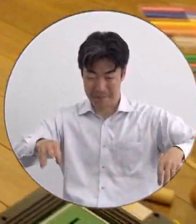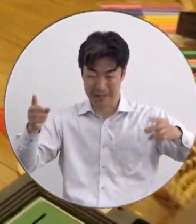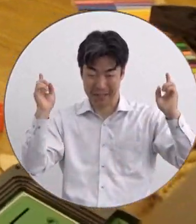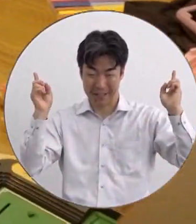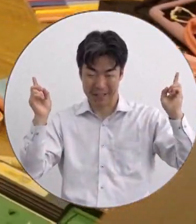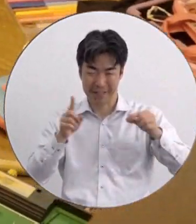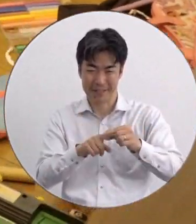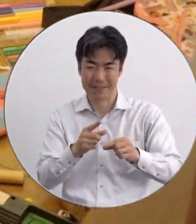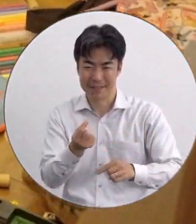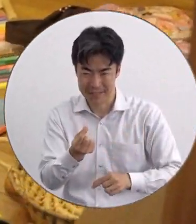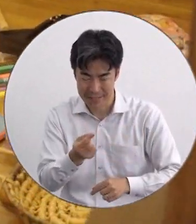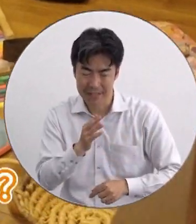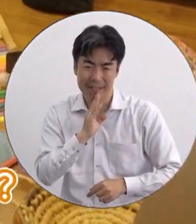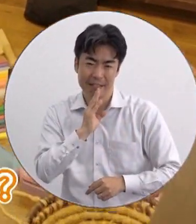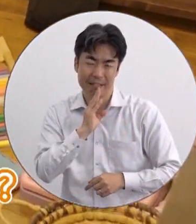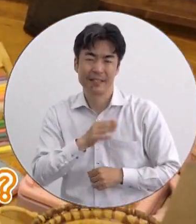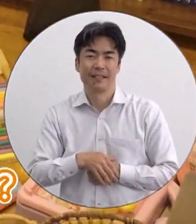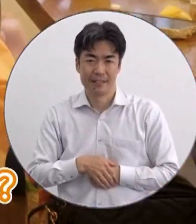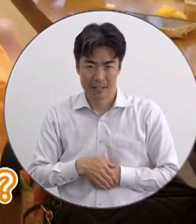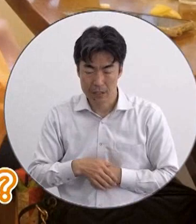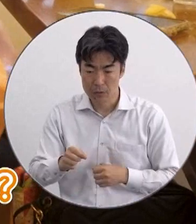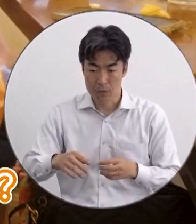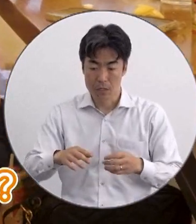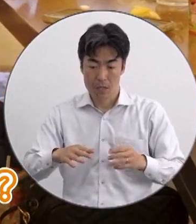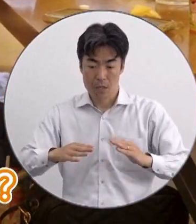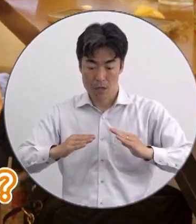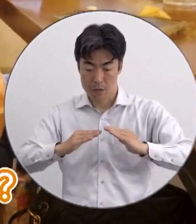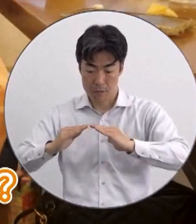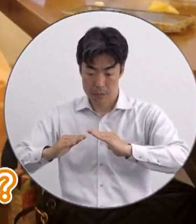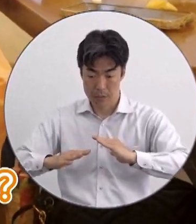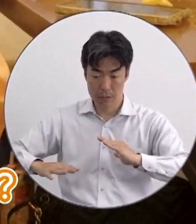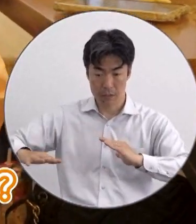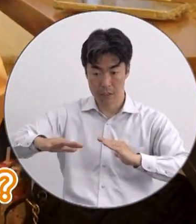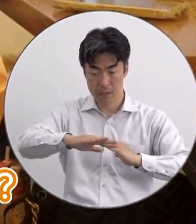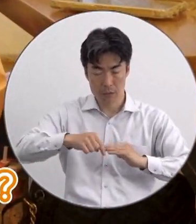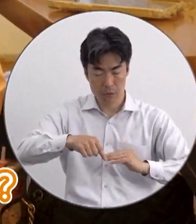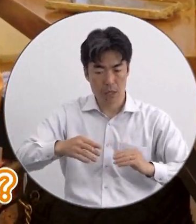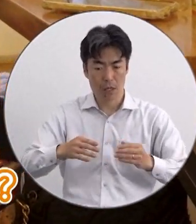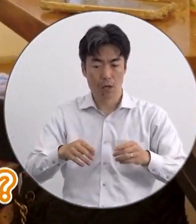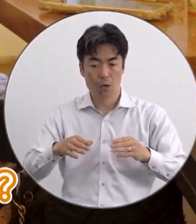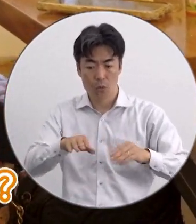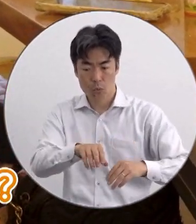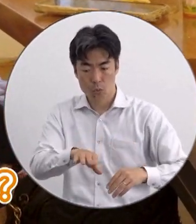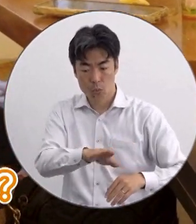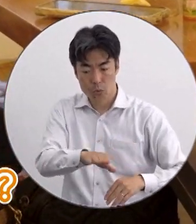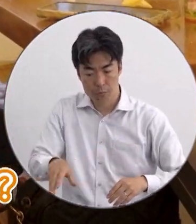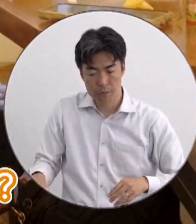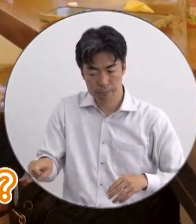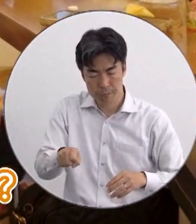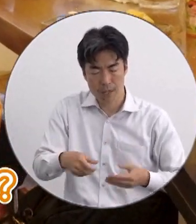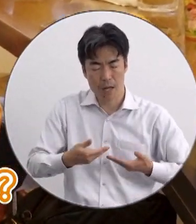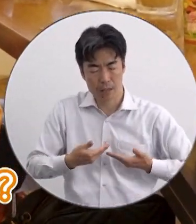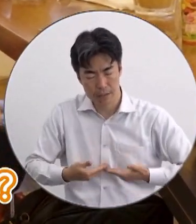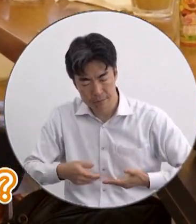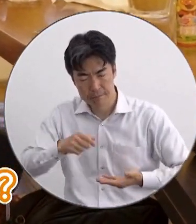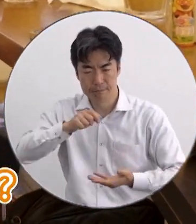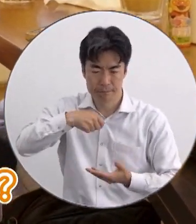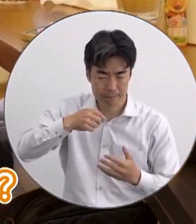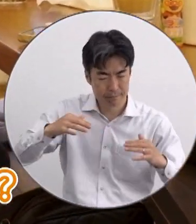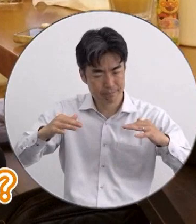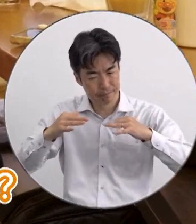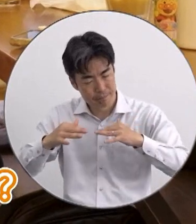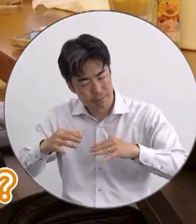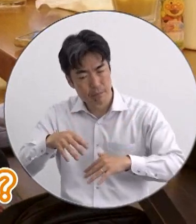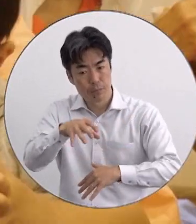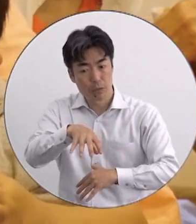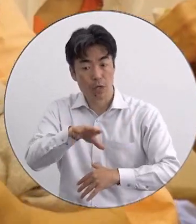る。この辺りにはこういったお子さんと一緒に安心して楽しめるお食事する場所とかってある